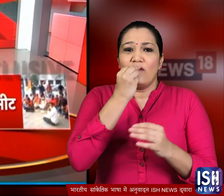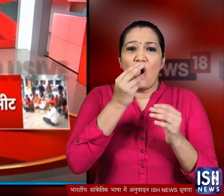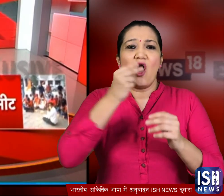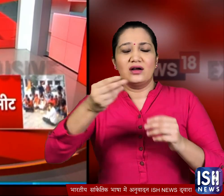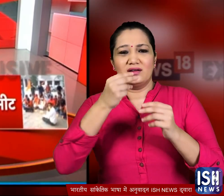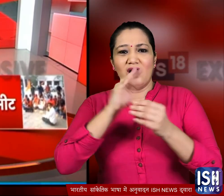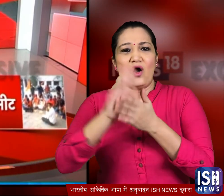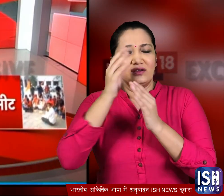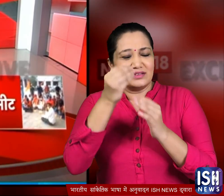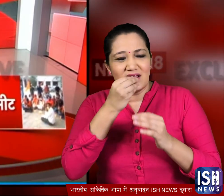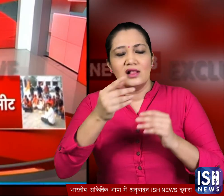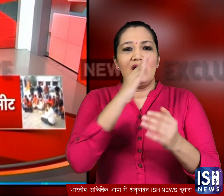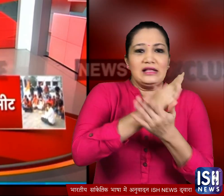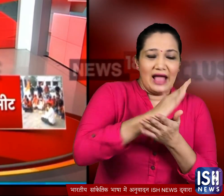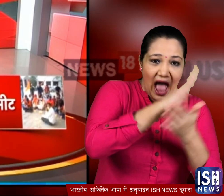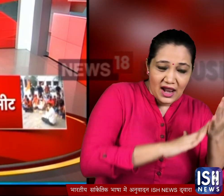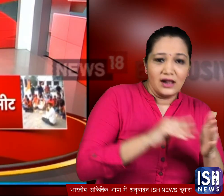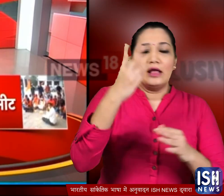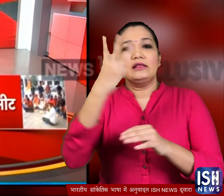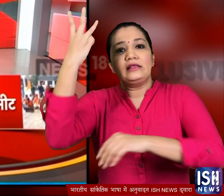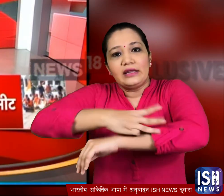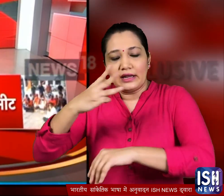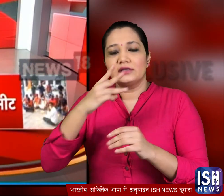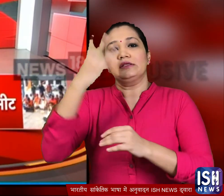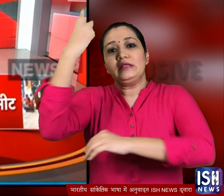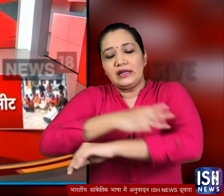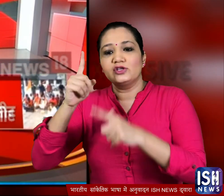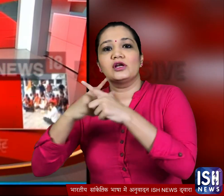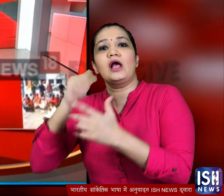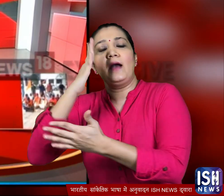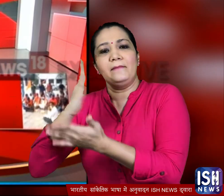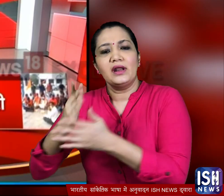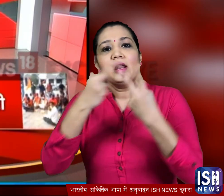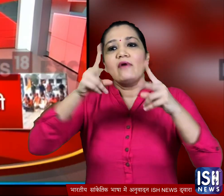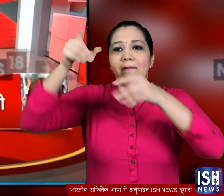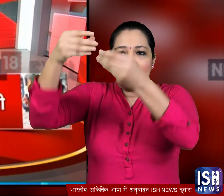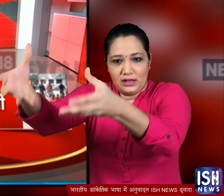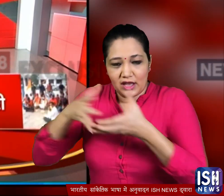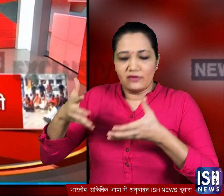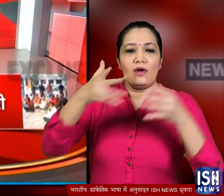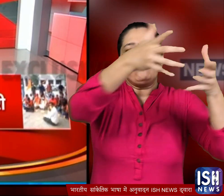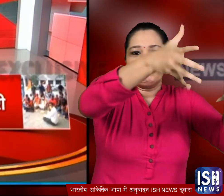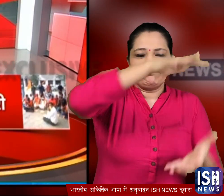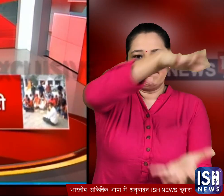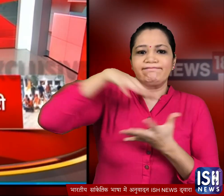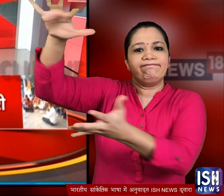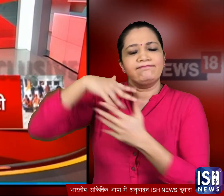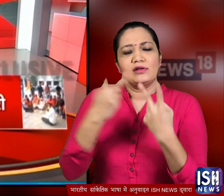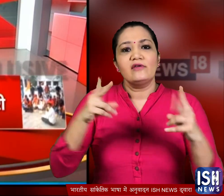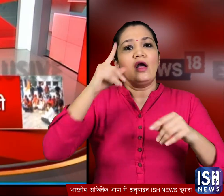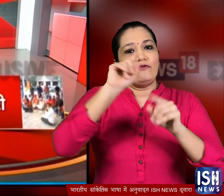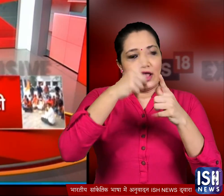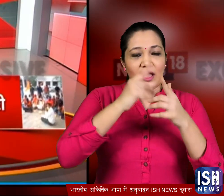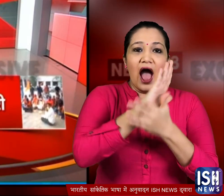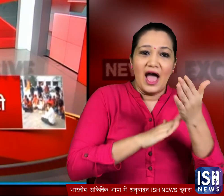की मेस में 3 दिन हलाल और 3 दिन झटका मीट बनवाया जाता है, जिसके सप्लायर अलग अलग होते हैं। स्कूल की ओर से पहले हलाल मीट